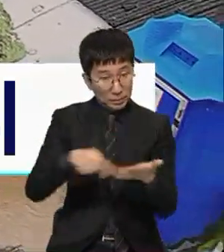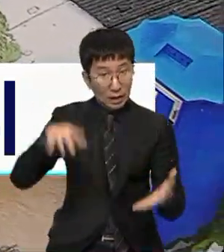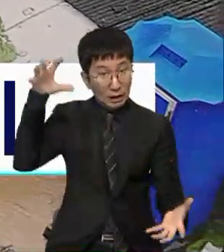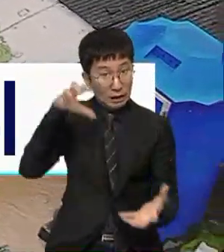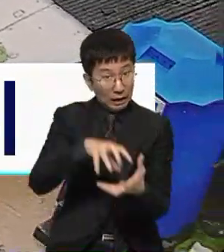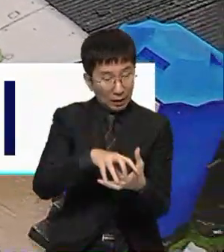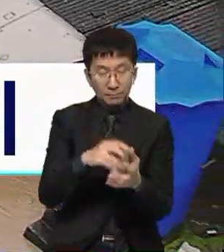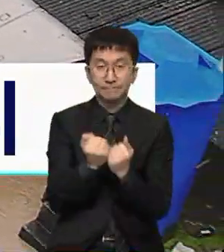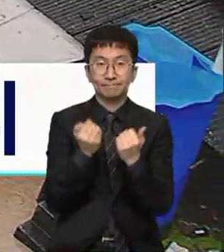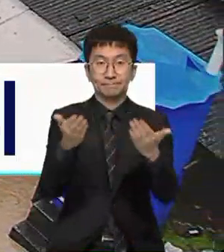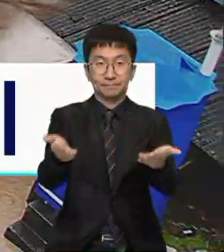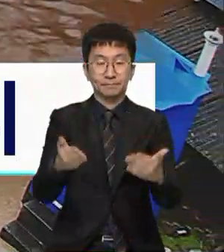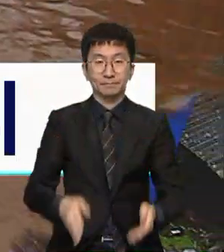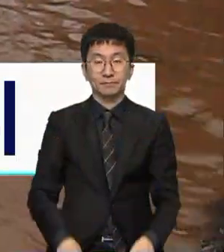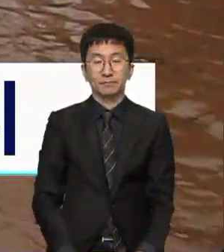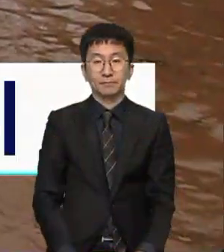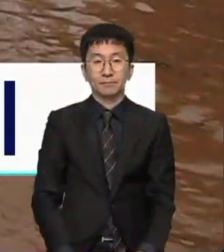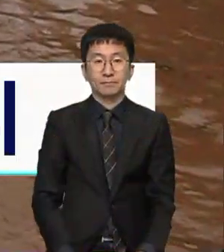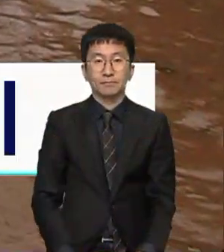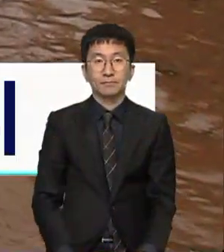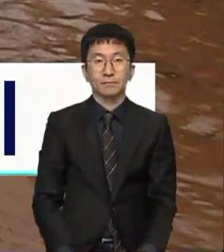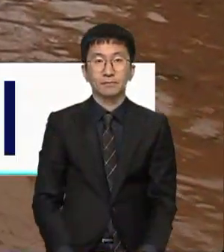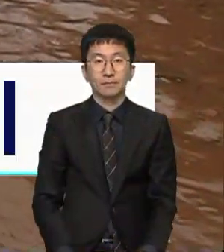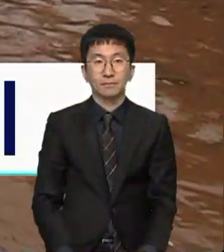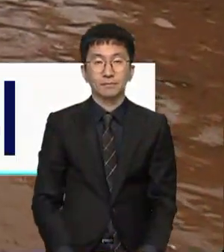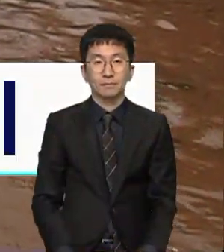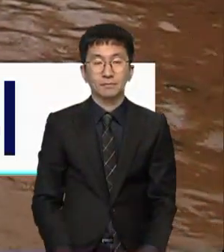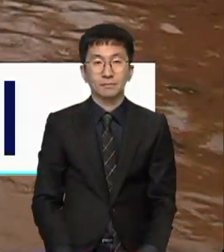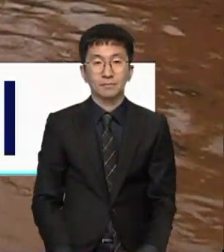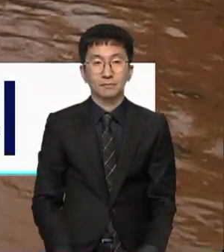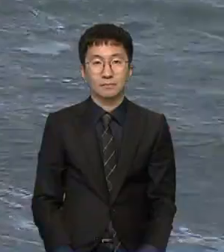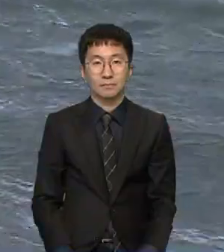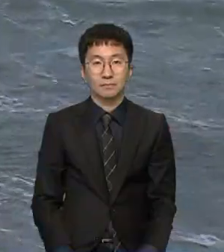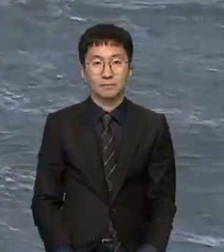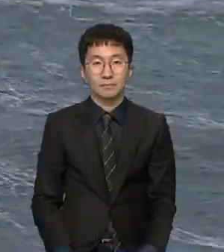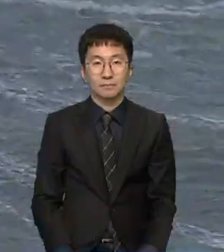지금까지의 피해 상황을 배준우 기자가 전해드립니다.